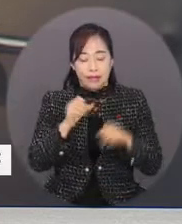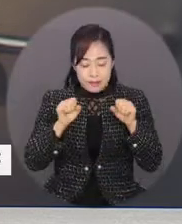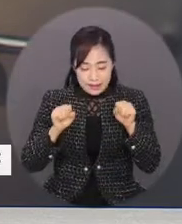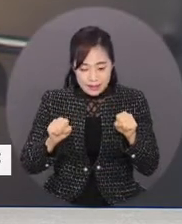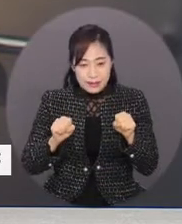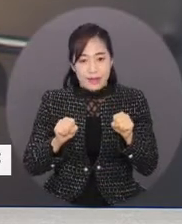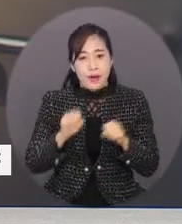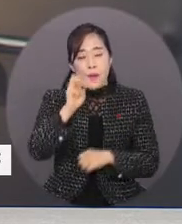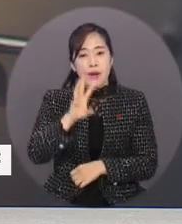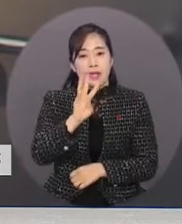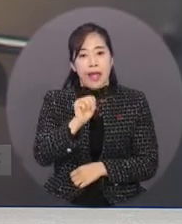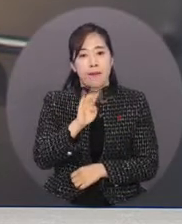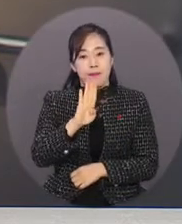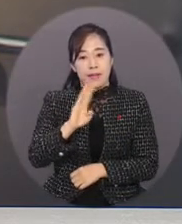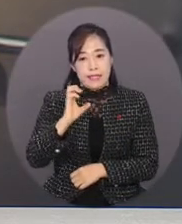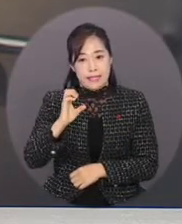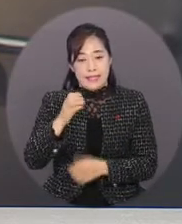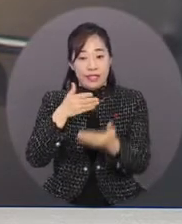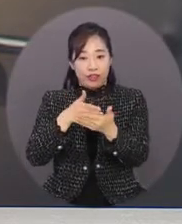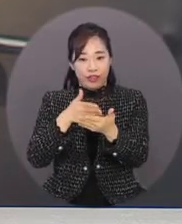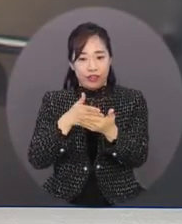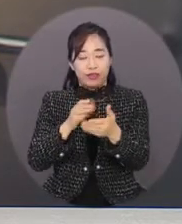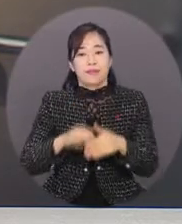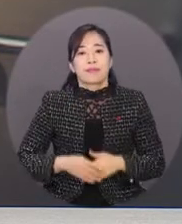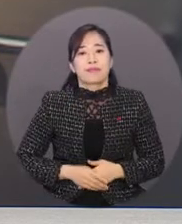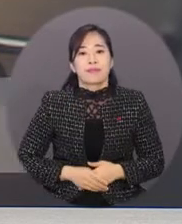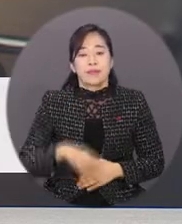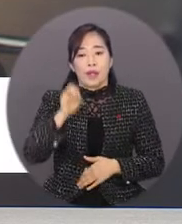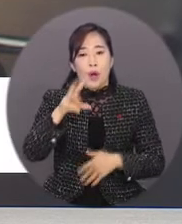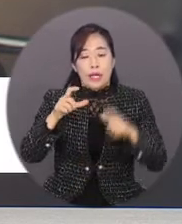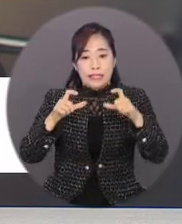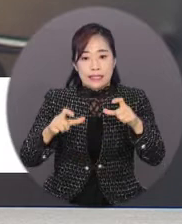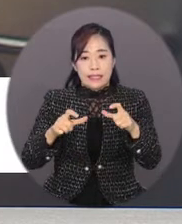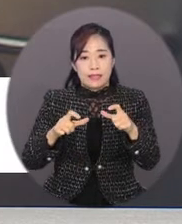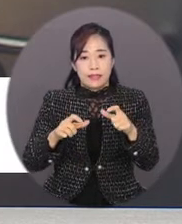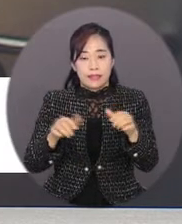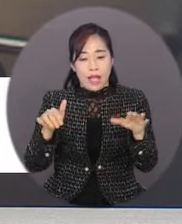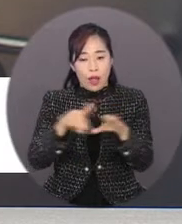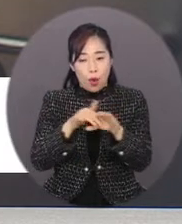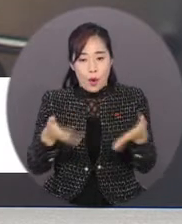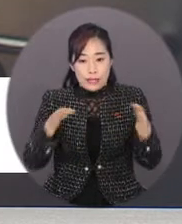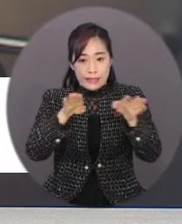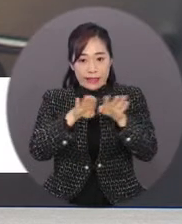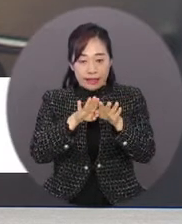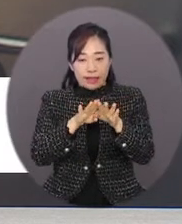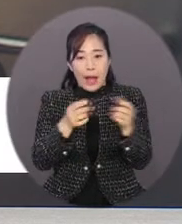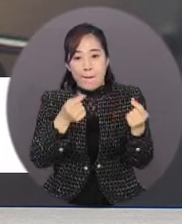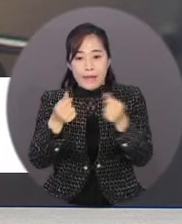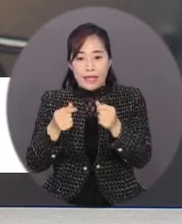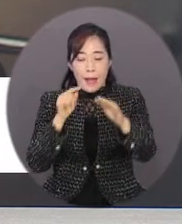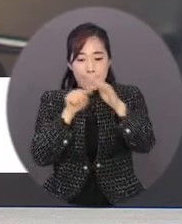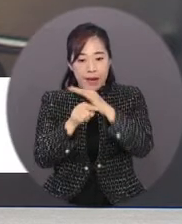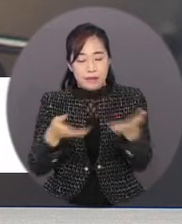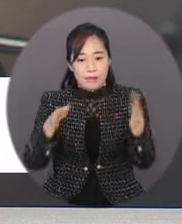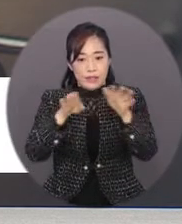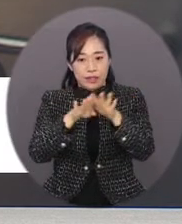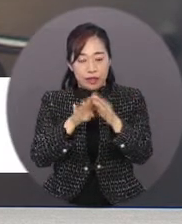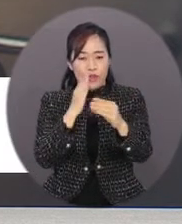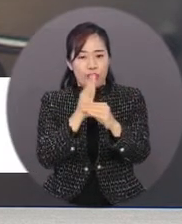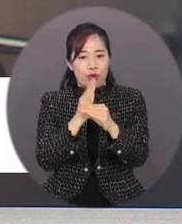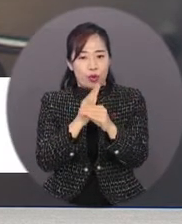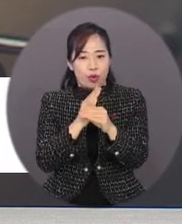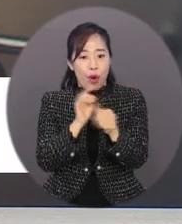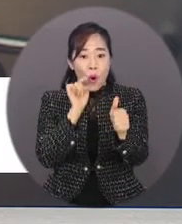여러분 안녕하십니까? 광주 MBC 뉴스데스크입니다. 광주 지역에서 종교시설과 유사 방문 판매 시설을 중심으로